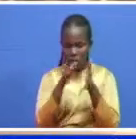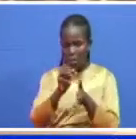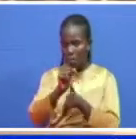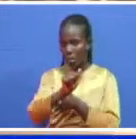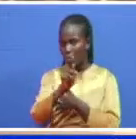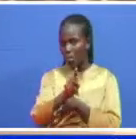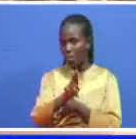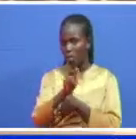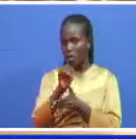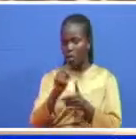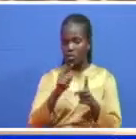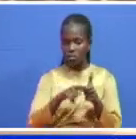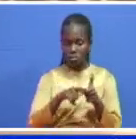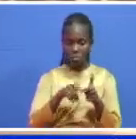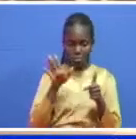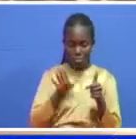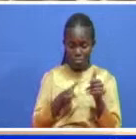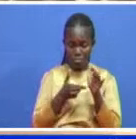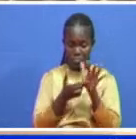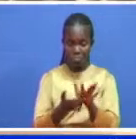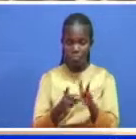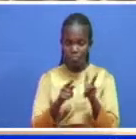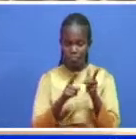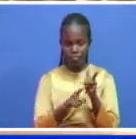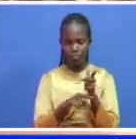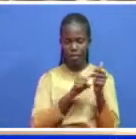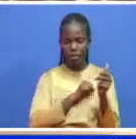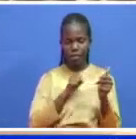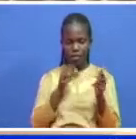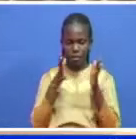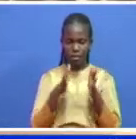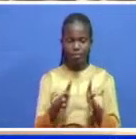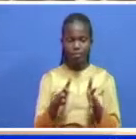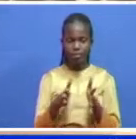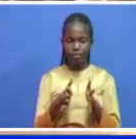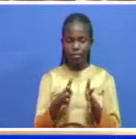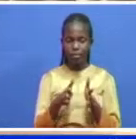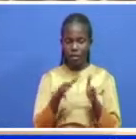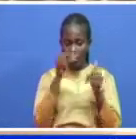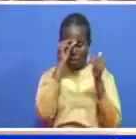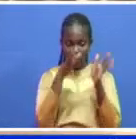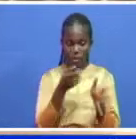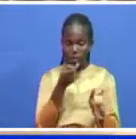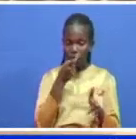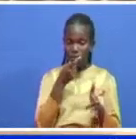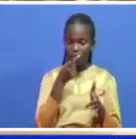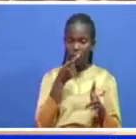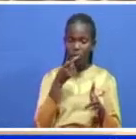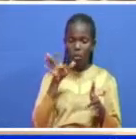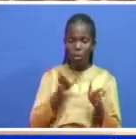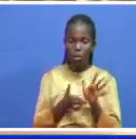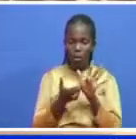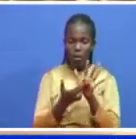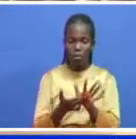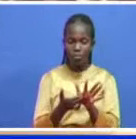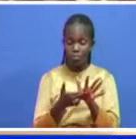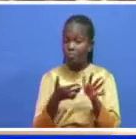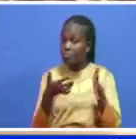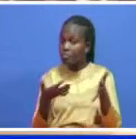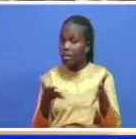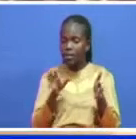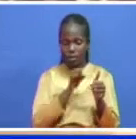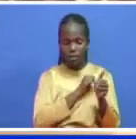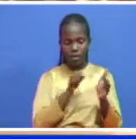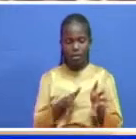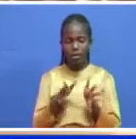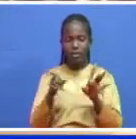wamakuweni, women rebu wamakuweni, senator wamakuweni, ngaba na wakitui, women rebu wakitui, senator wakitui,